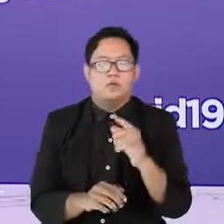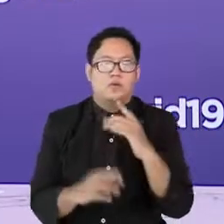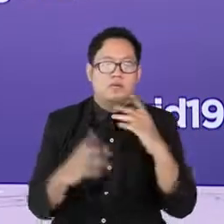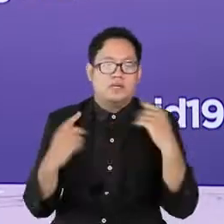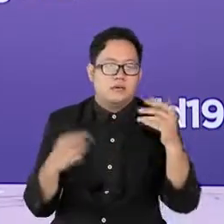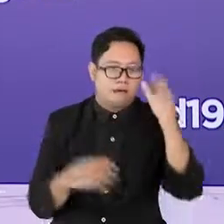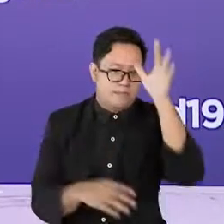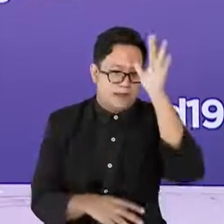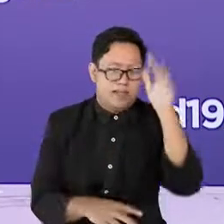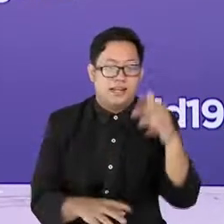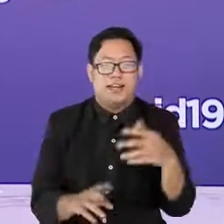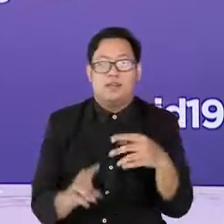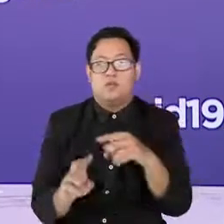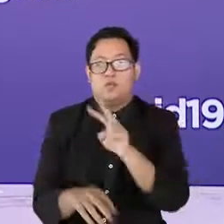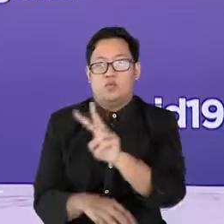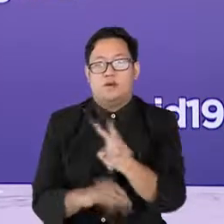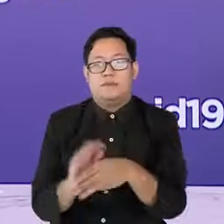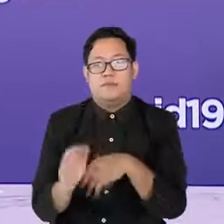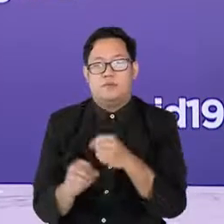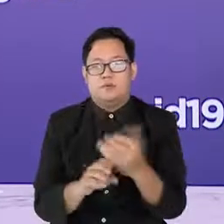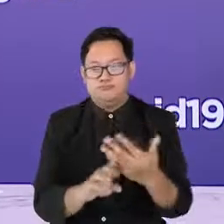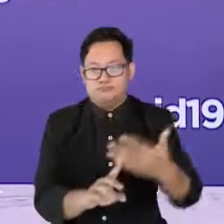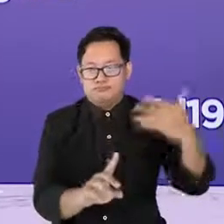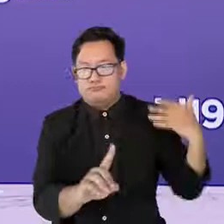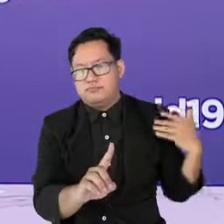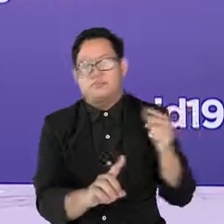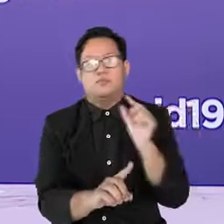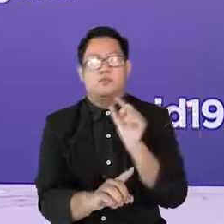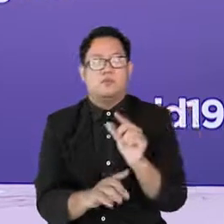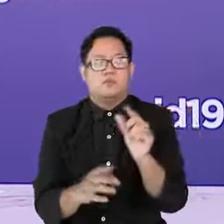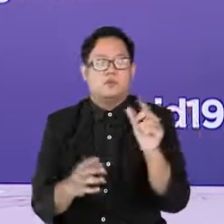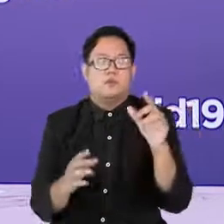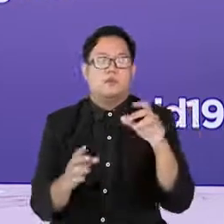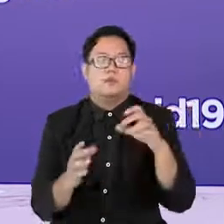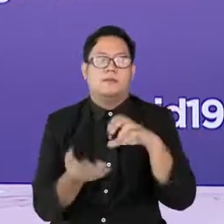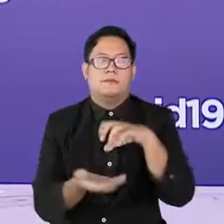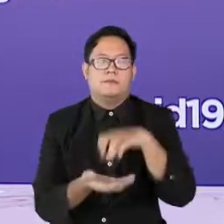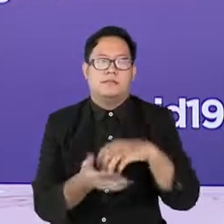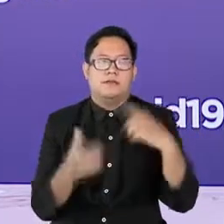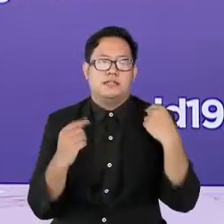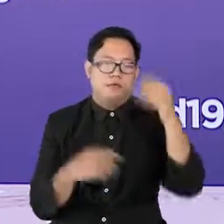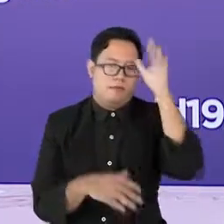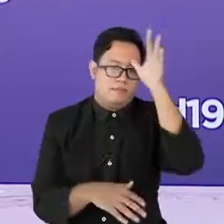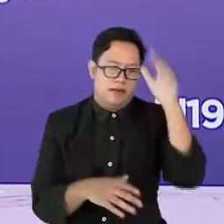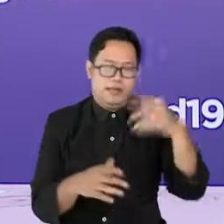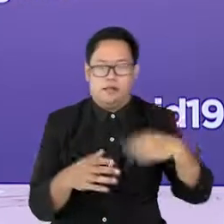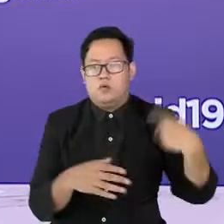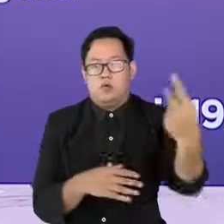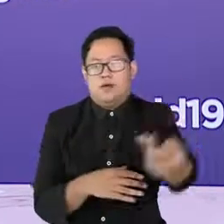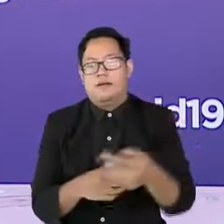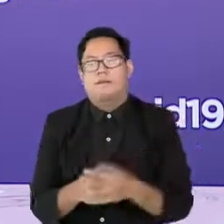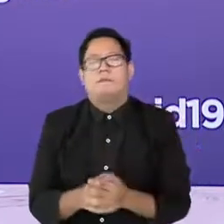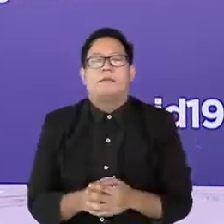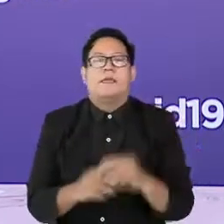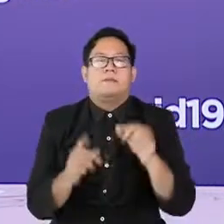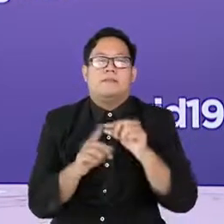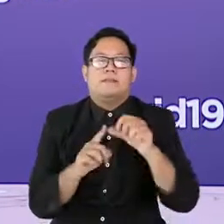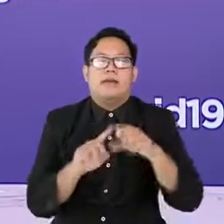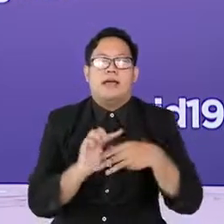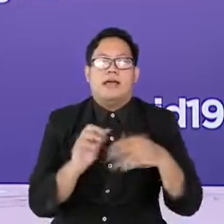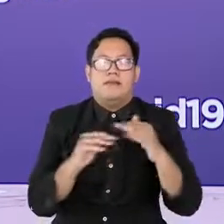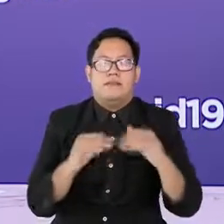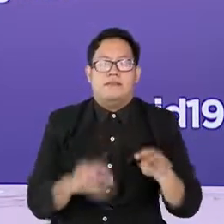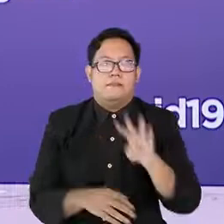wilayah di luar jawa-bali ppkm jawa-bali pada level 4 akan dilakukan